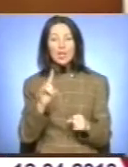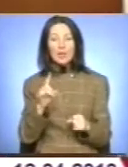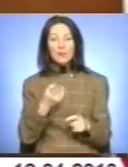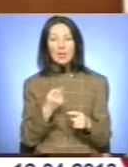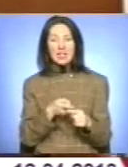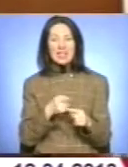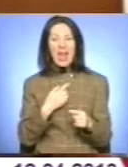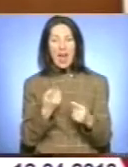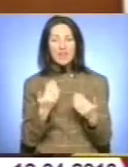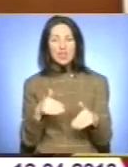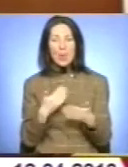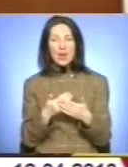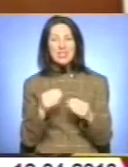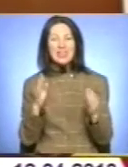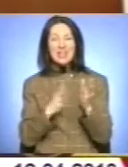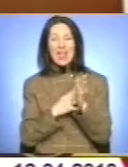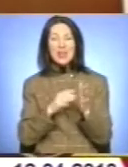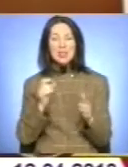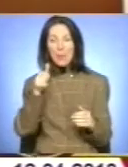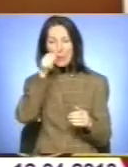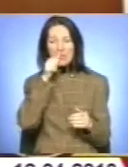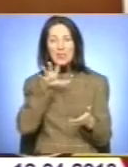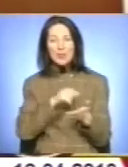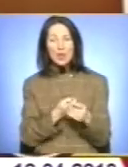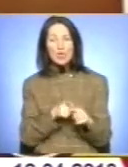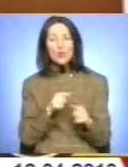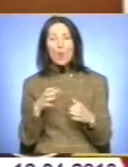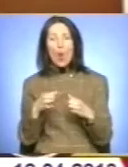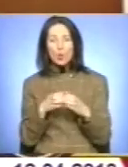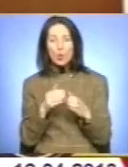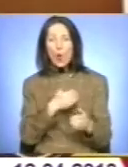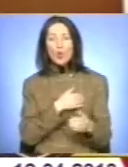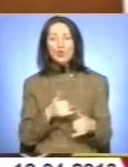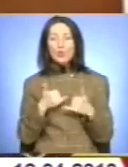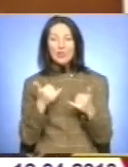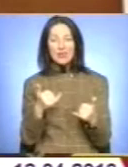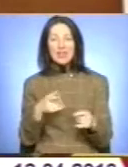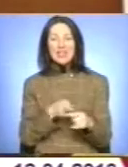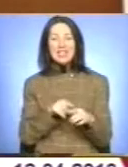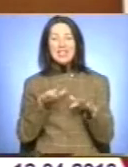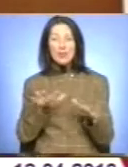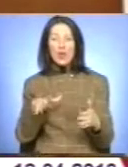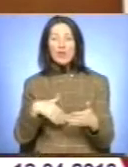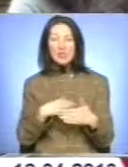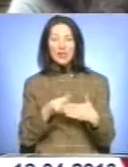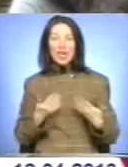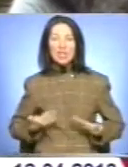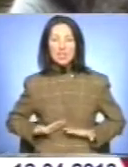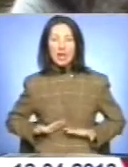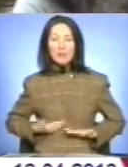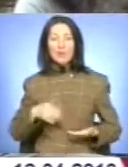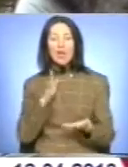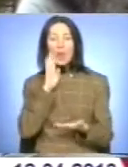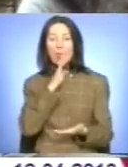вже майже 9 місяців займаюся в цьому гуртку і я хочу посвятити цій справі своє життя. Мати